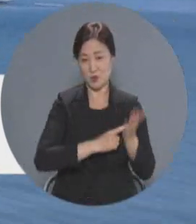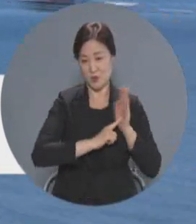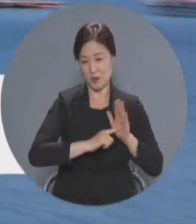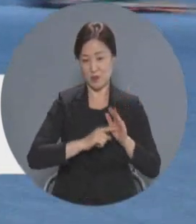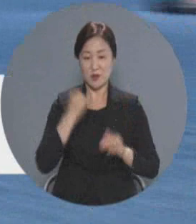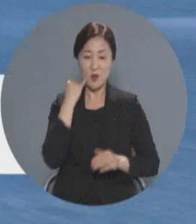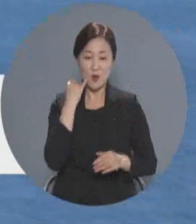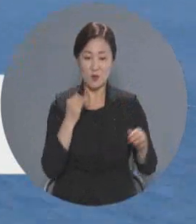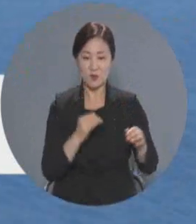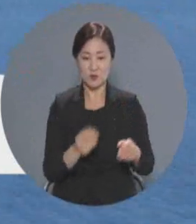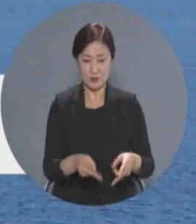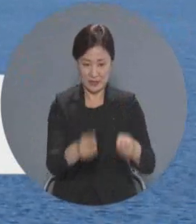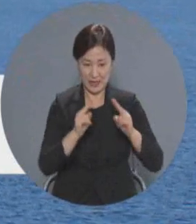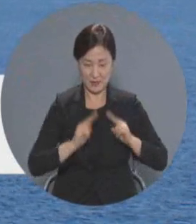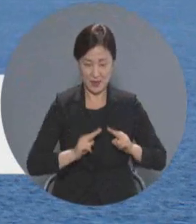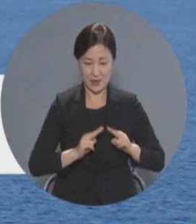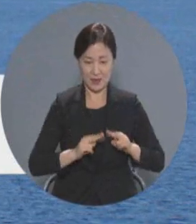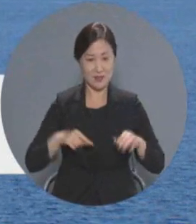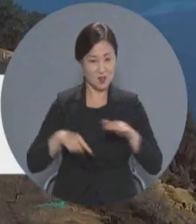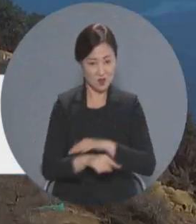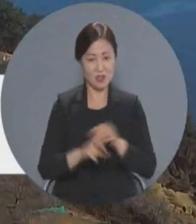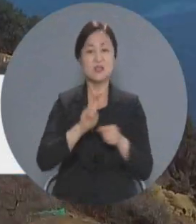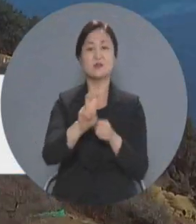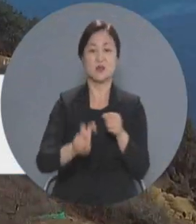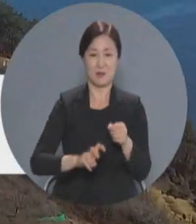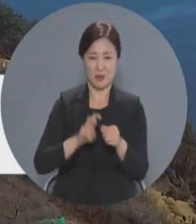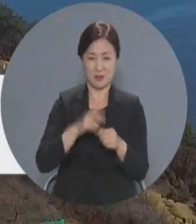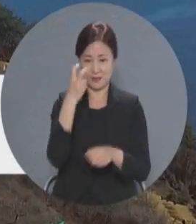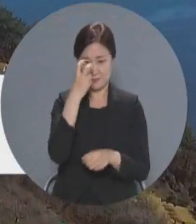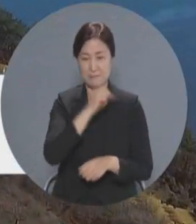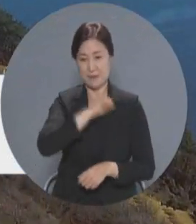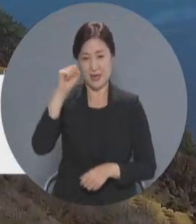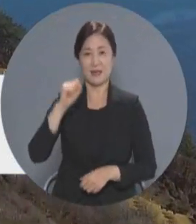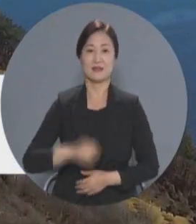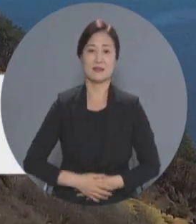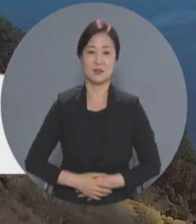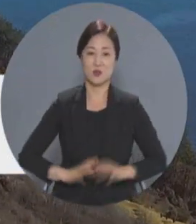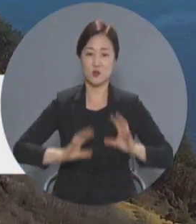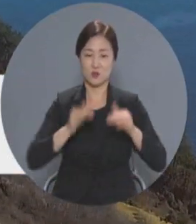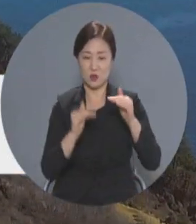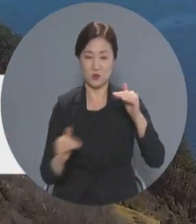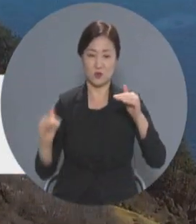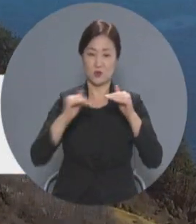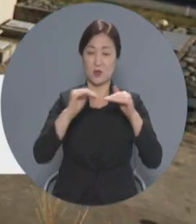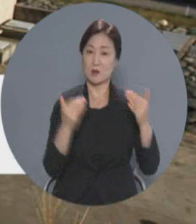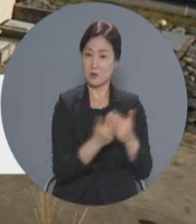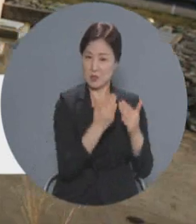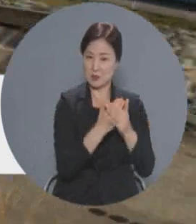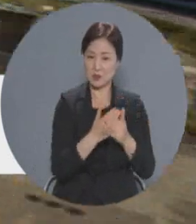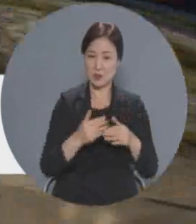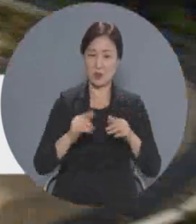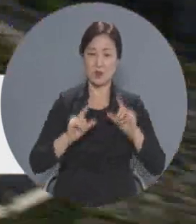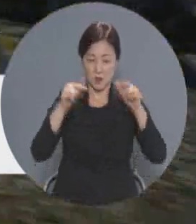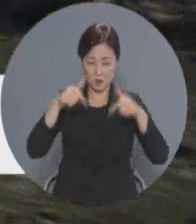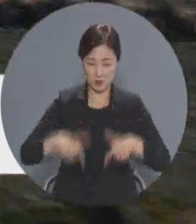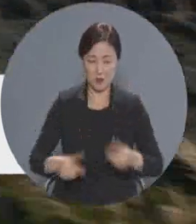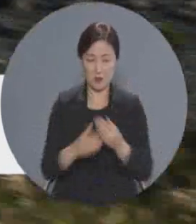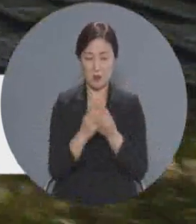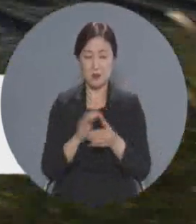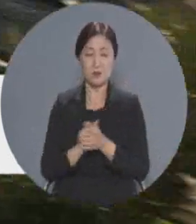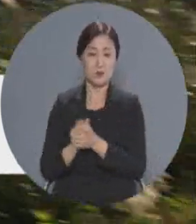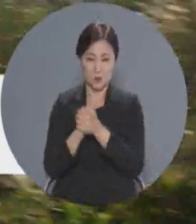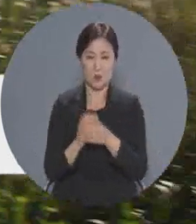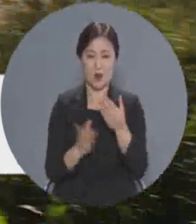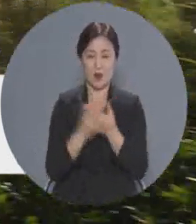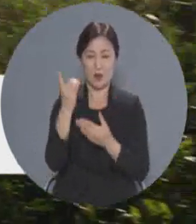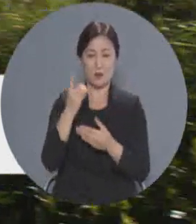남해간 해저터널 사업이 20여 년 만에 예타를 통과했다며 국토균형발전과 동서통합을 통해 서해안에서